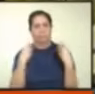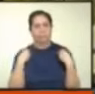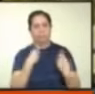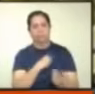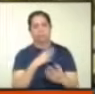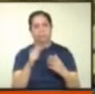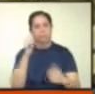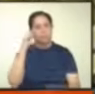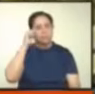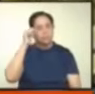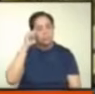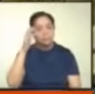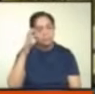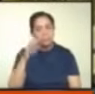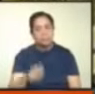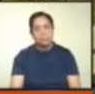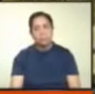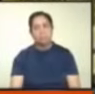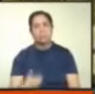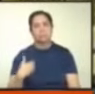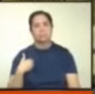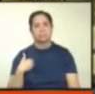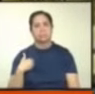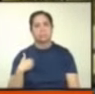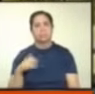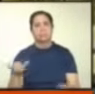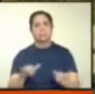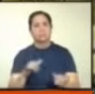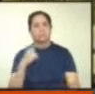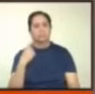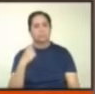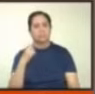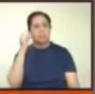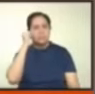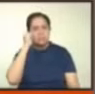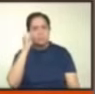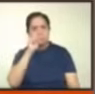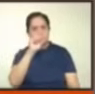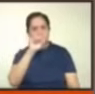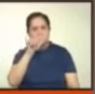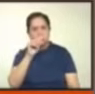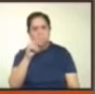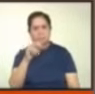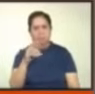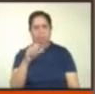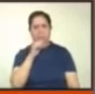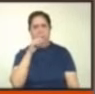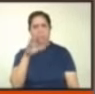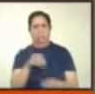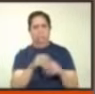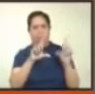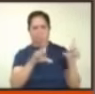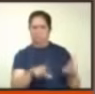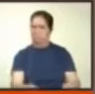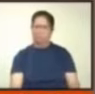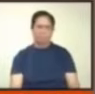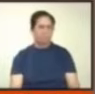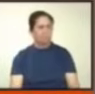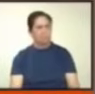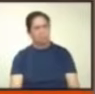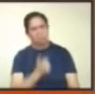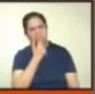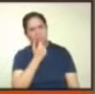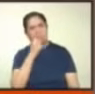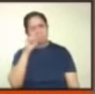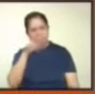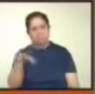ng pamilya Ampatuan. Mayroon din gaya nila sa JIT na hindi siya kasali sa conviction, hindi rin mano